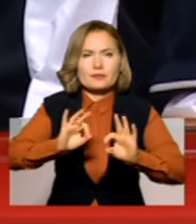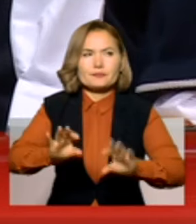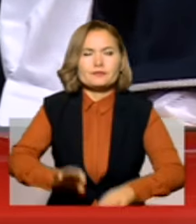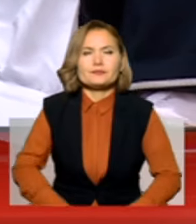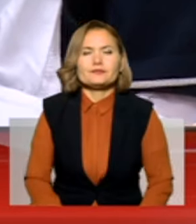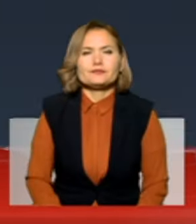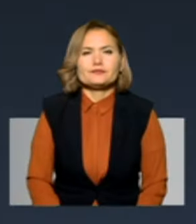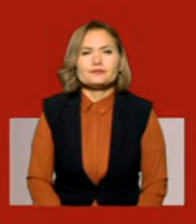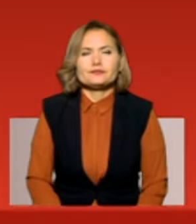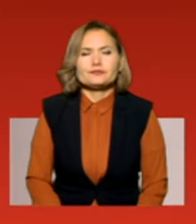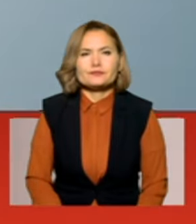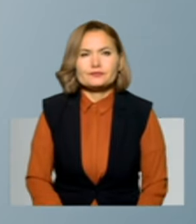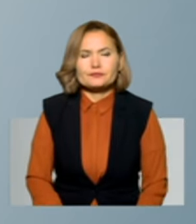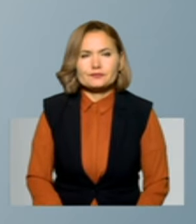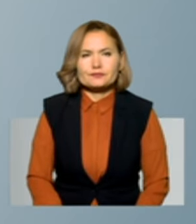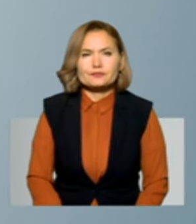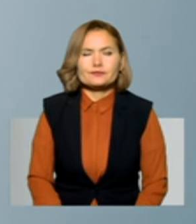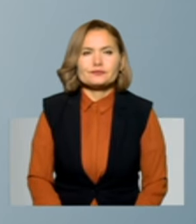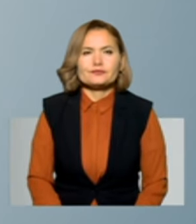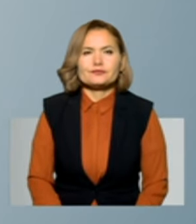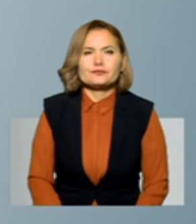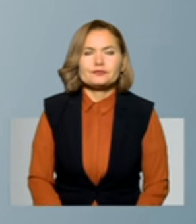көрді.